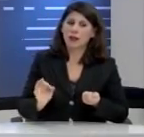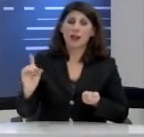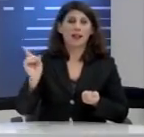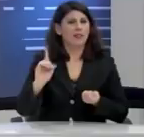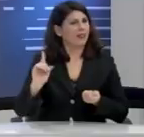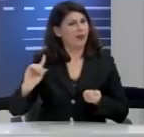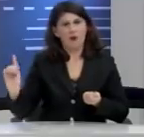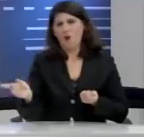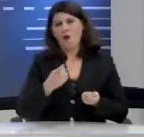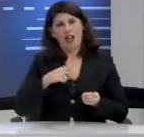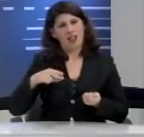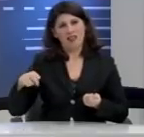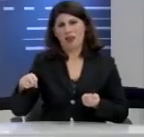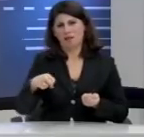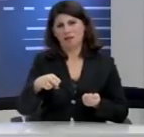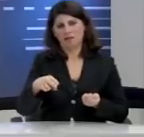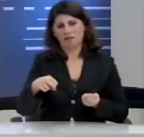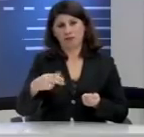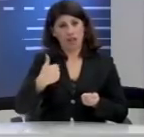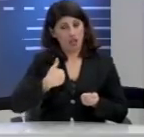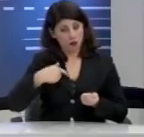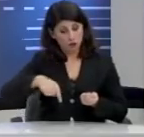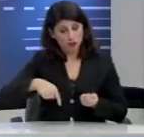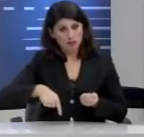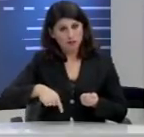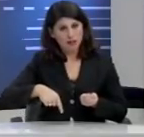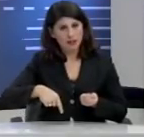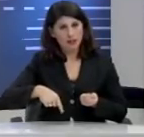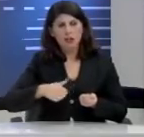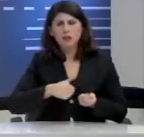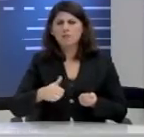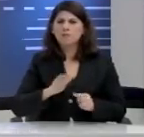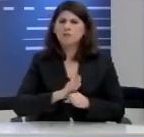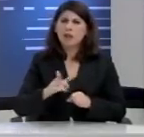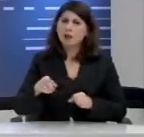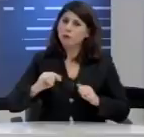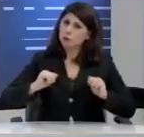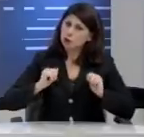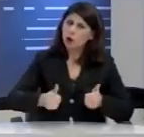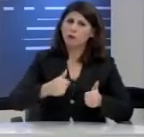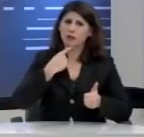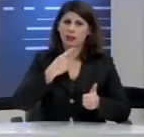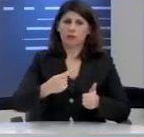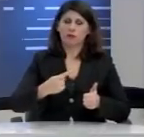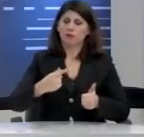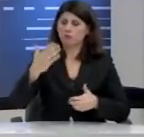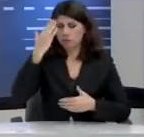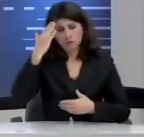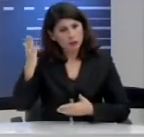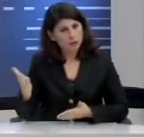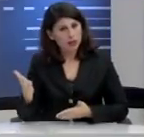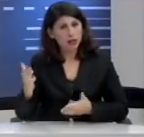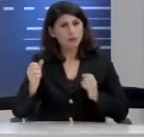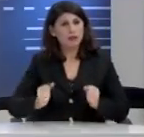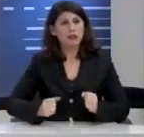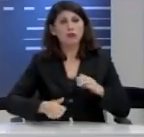είναι όλα ίδια. Εγώ σήμερα θέλω να αρκεστώ σε αυτό που τόλμησε να πει και προς τιμήν του από